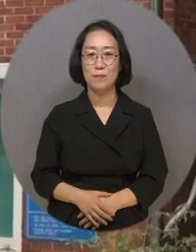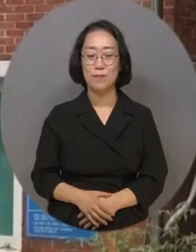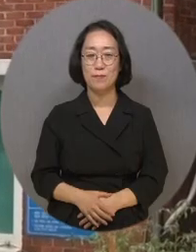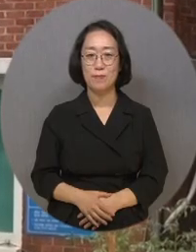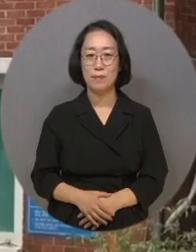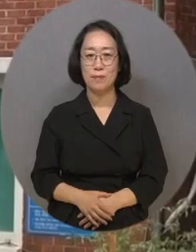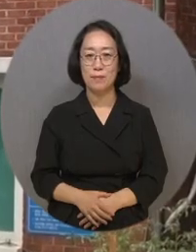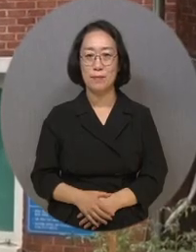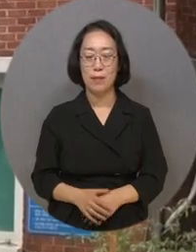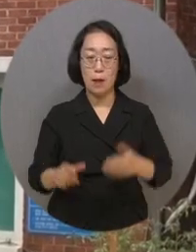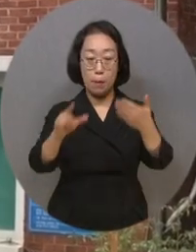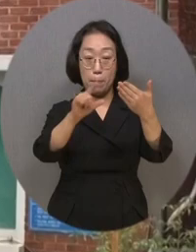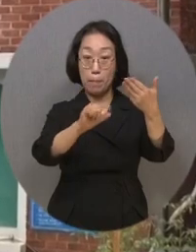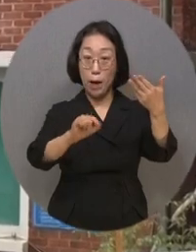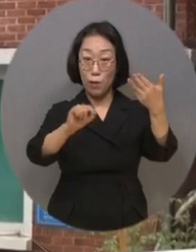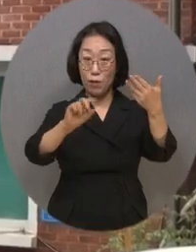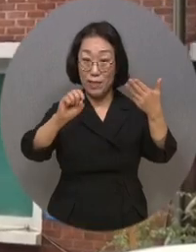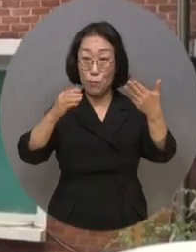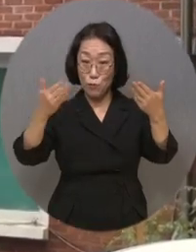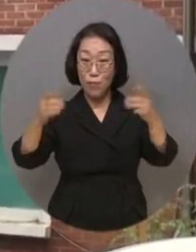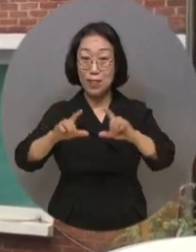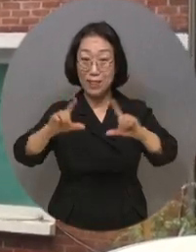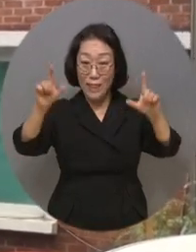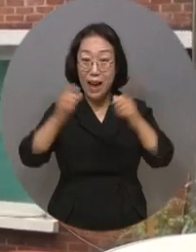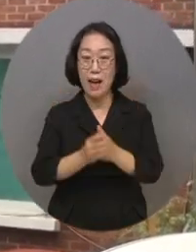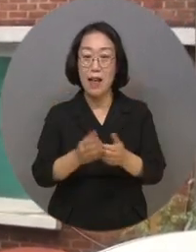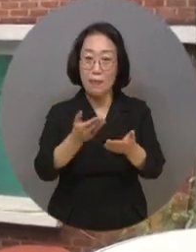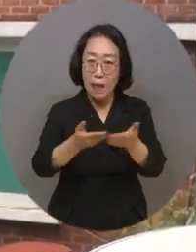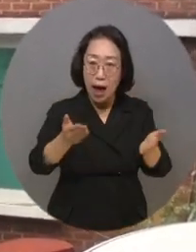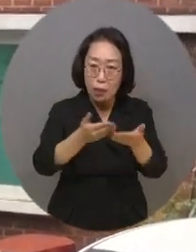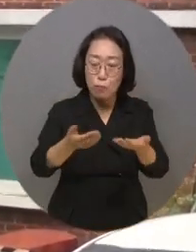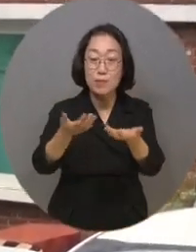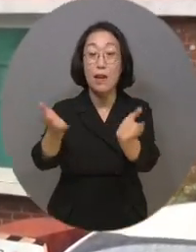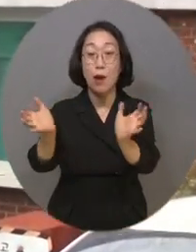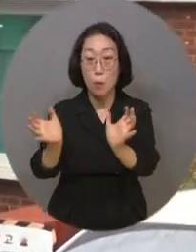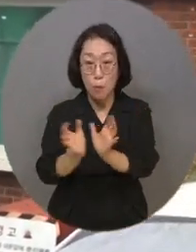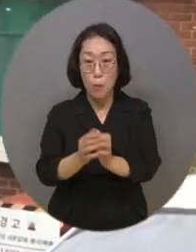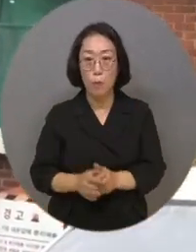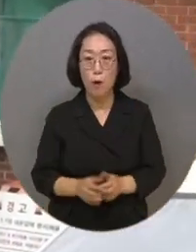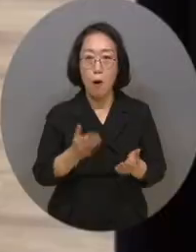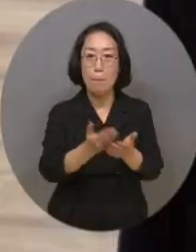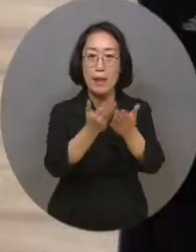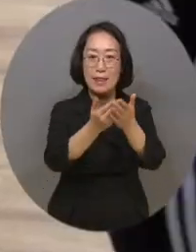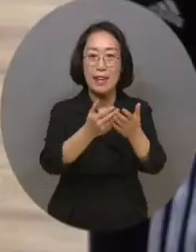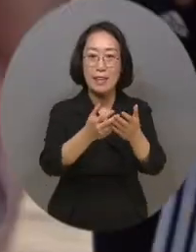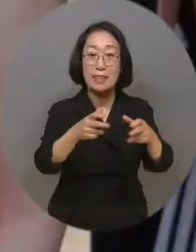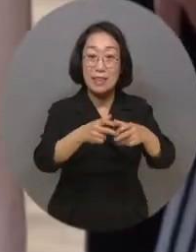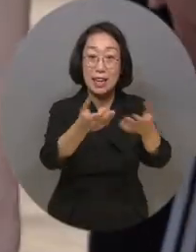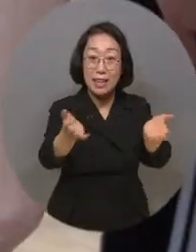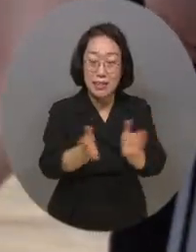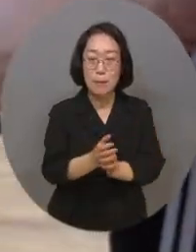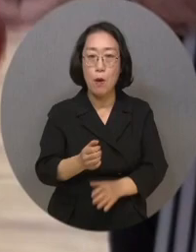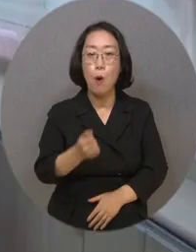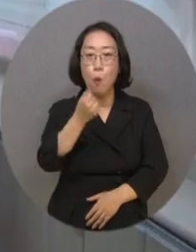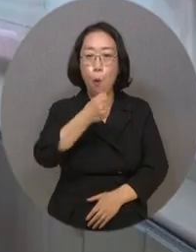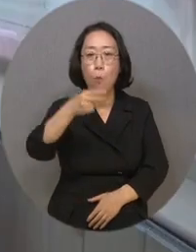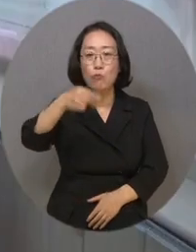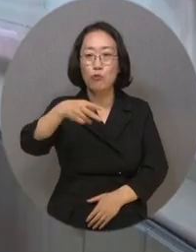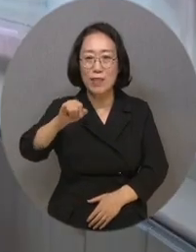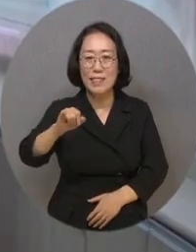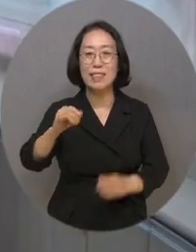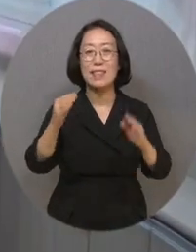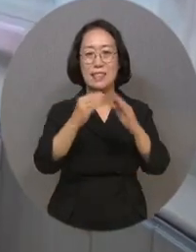지난 29일 의정부시 나눔 축구봉사단은 발달장애인 주단기 보호시설 곰돌이네 집을 찾았습니다.